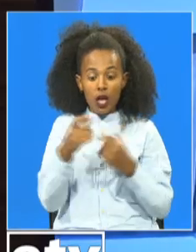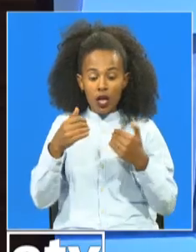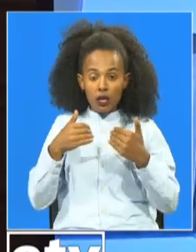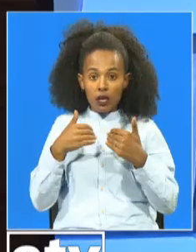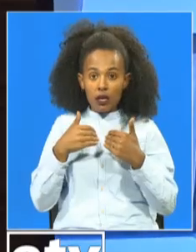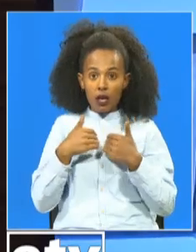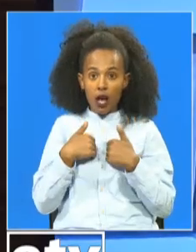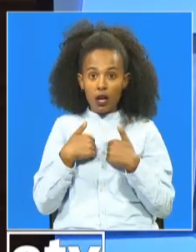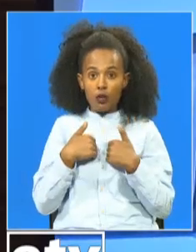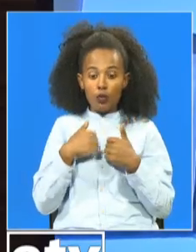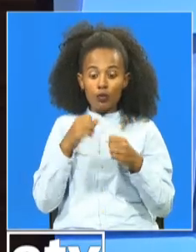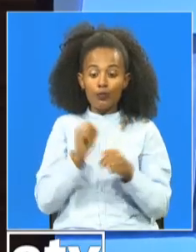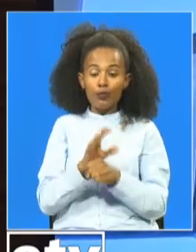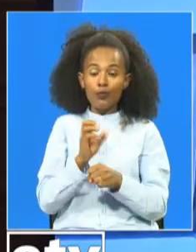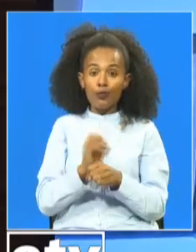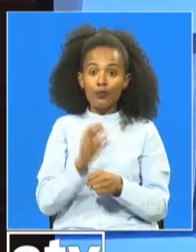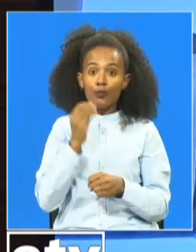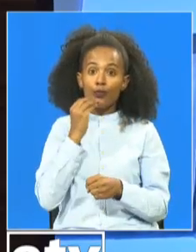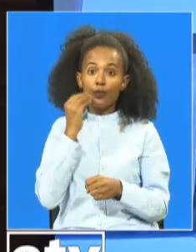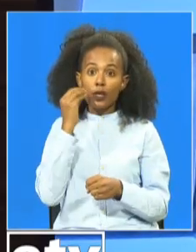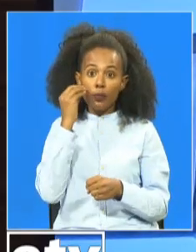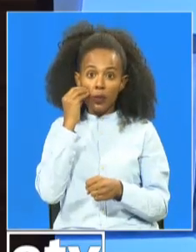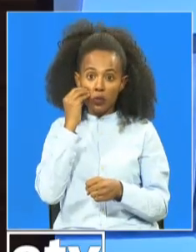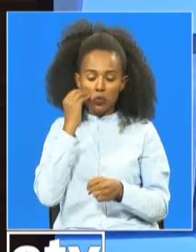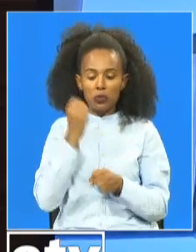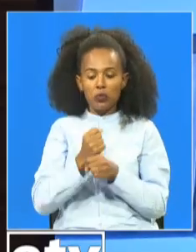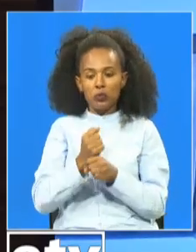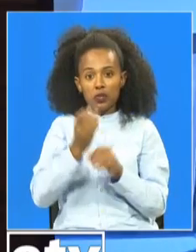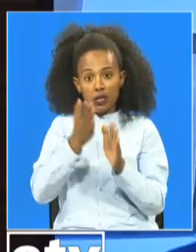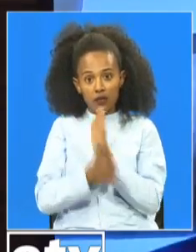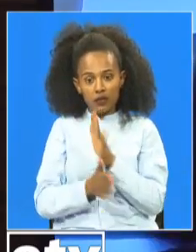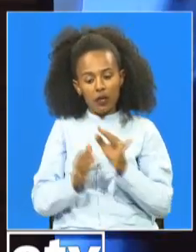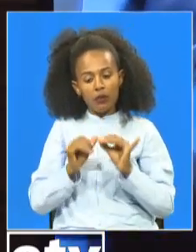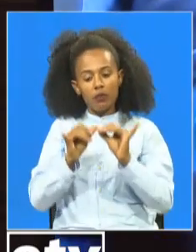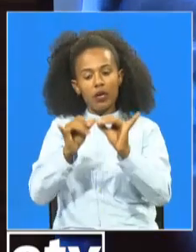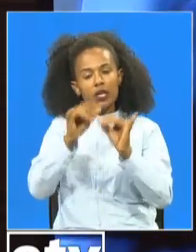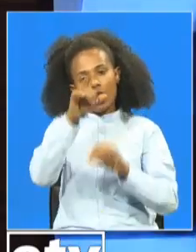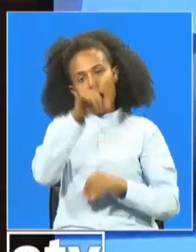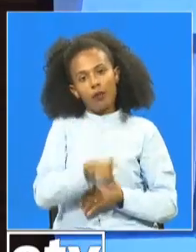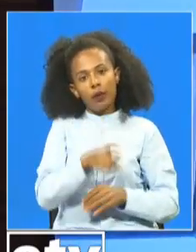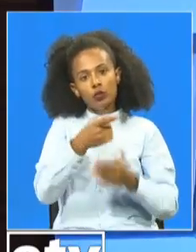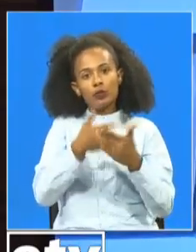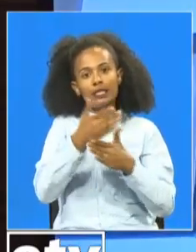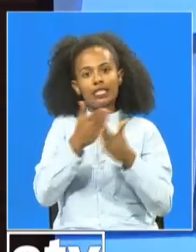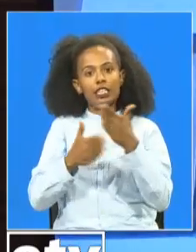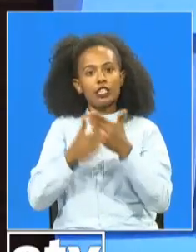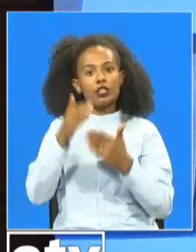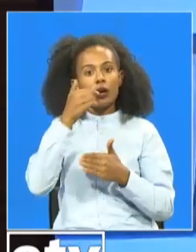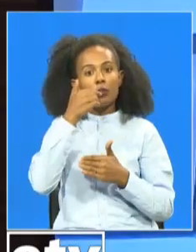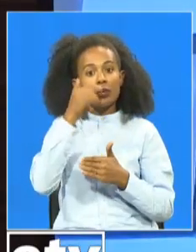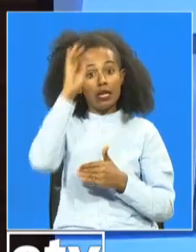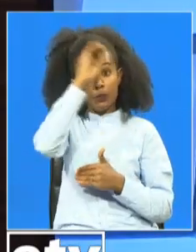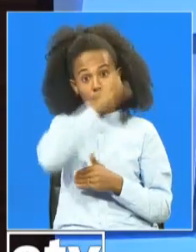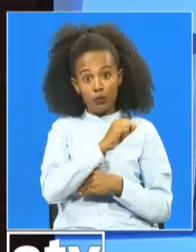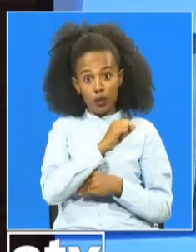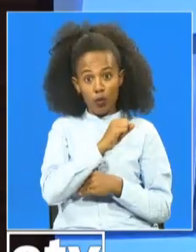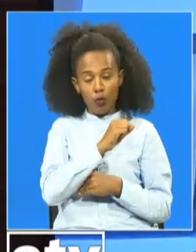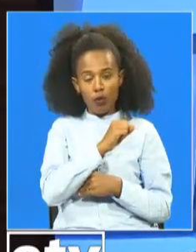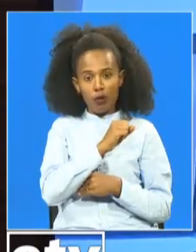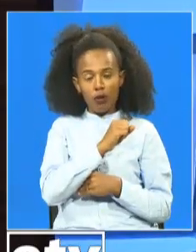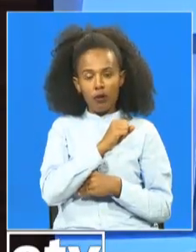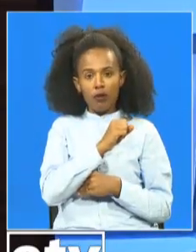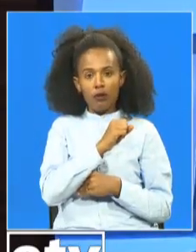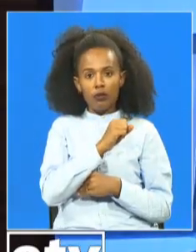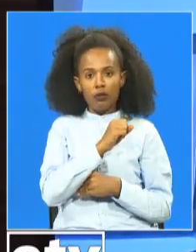ያለውም ምክር ቤቱም ስራ አስፈጻሚው መቀጠል አለባቸው በዛ ደረጃ ብዬ ነው የምገምተው።